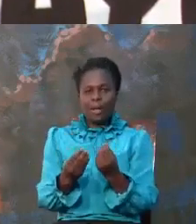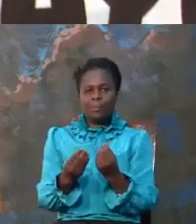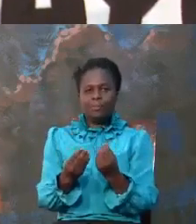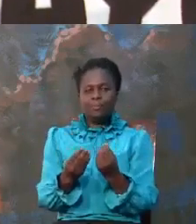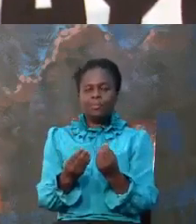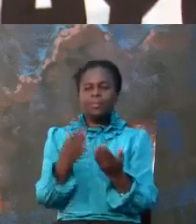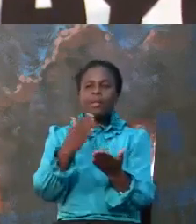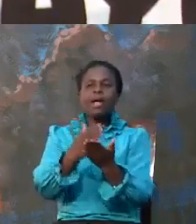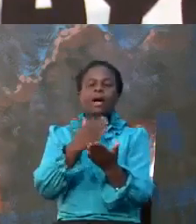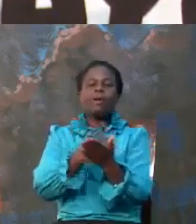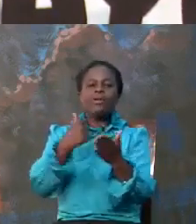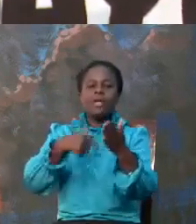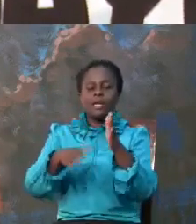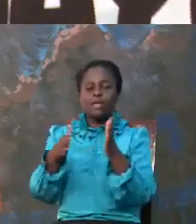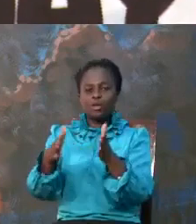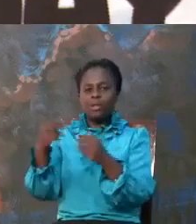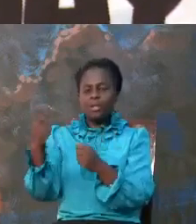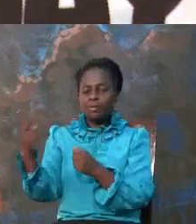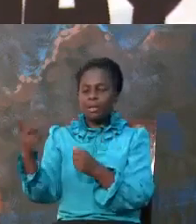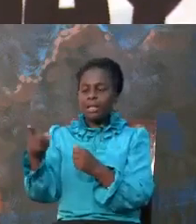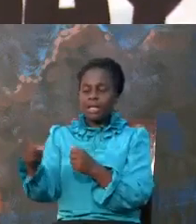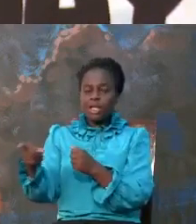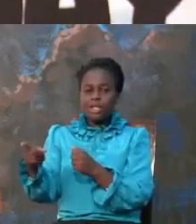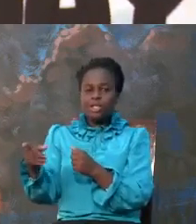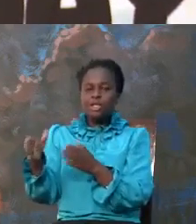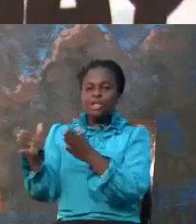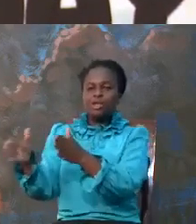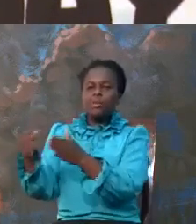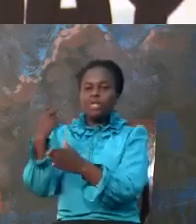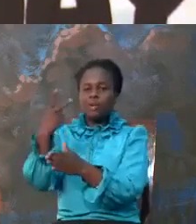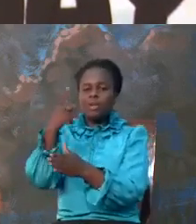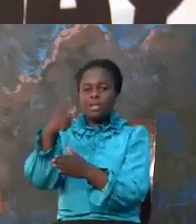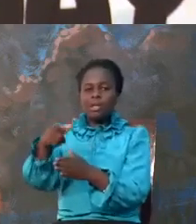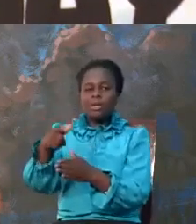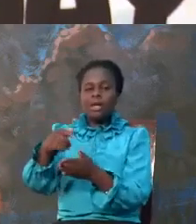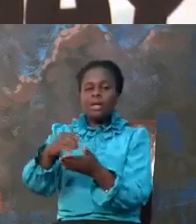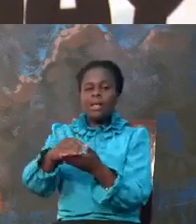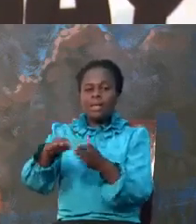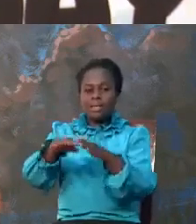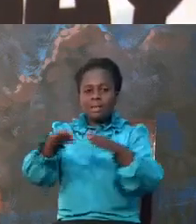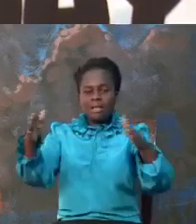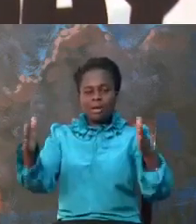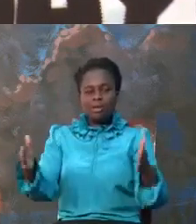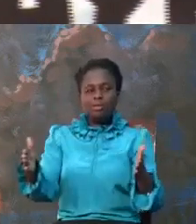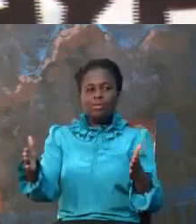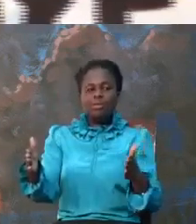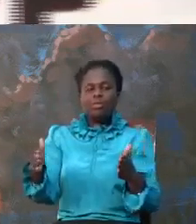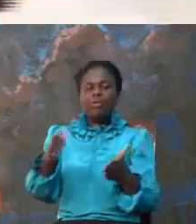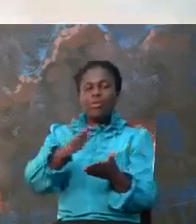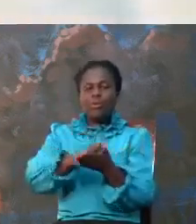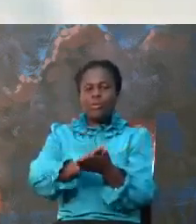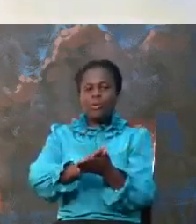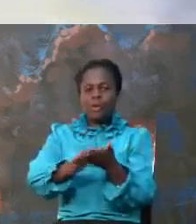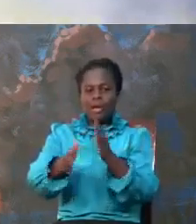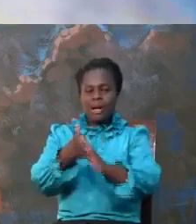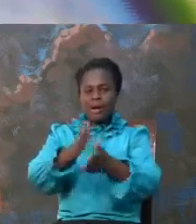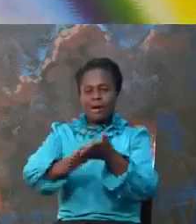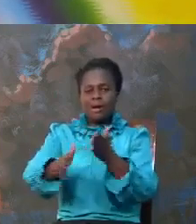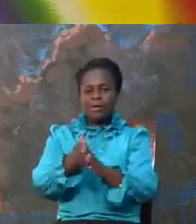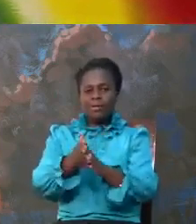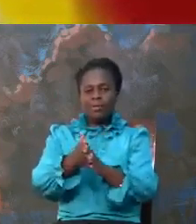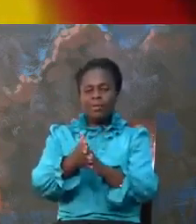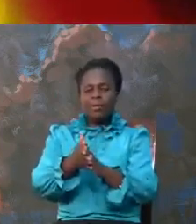hujaingia chumba cha pili. Kile cha pili kina sanduku la agano. Sasa shika Biblia yako, Mambo ya Walawi sura ya 16 na mstari